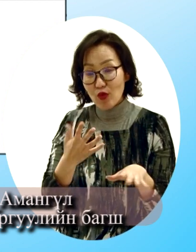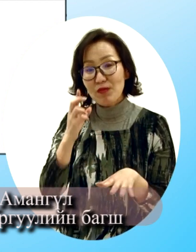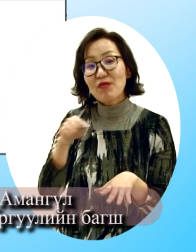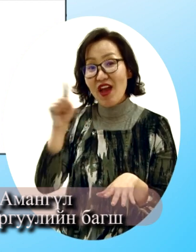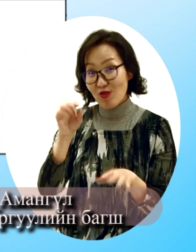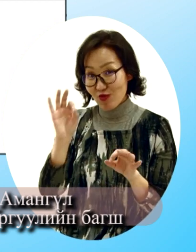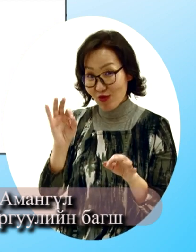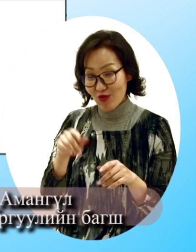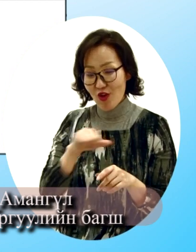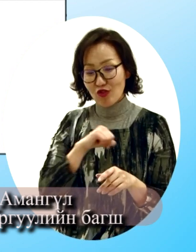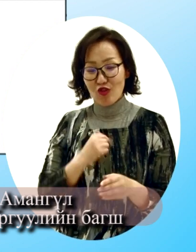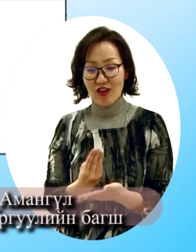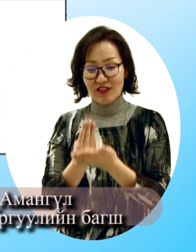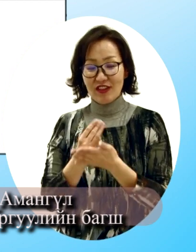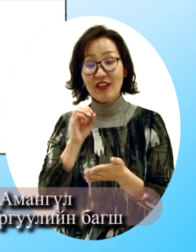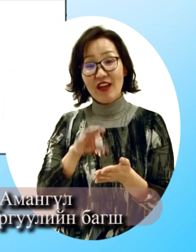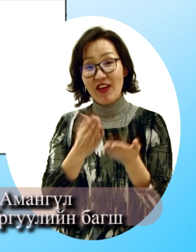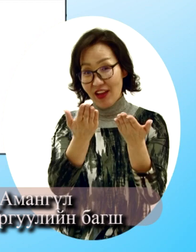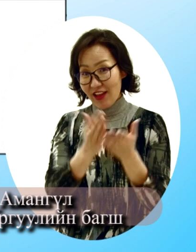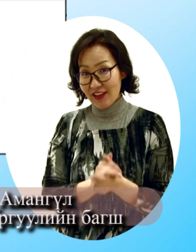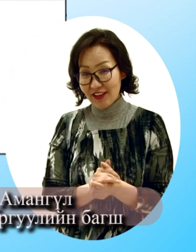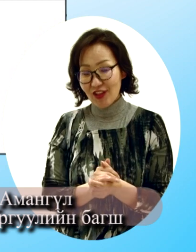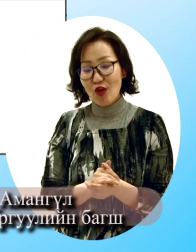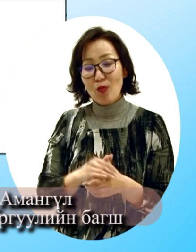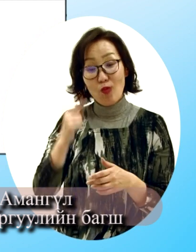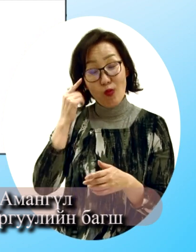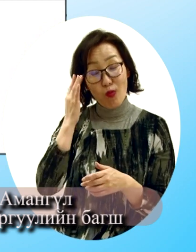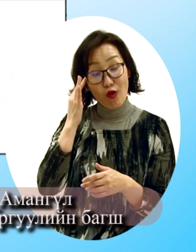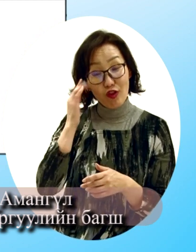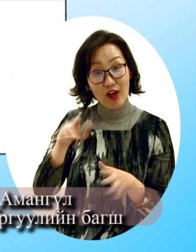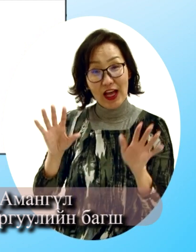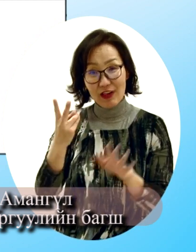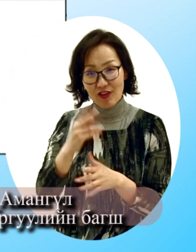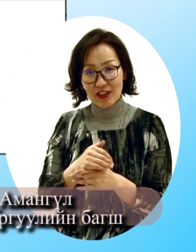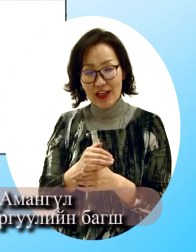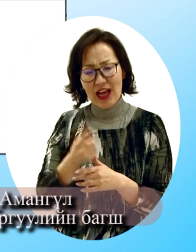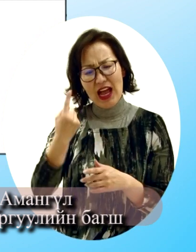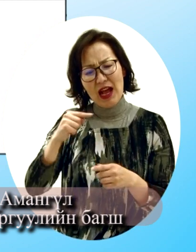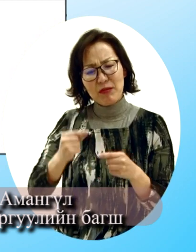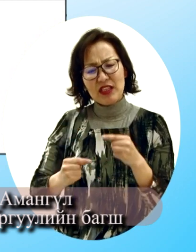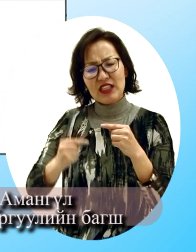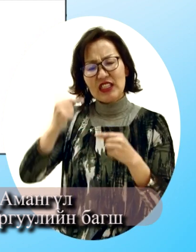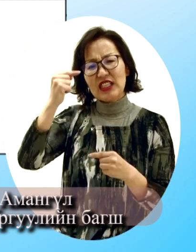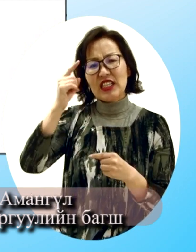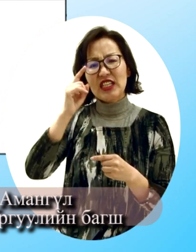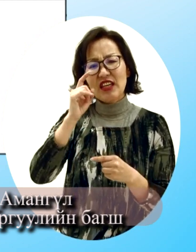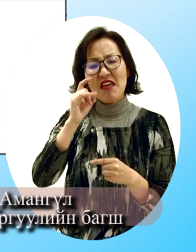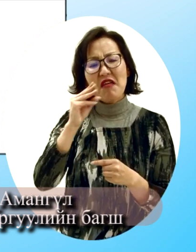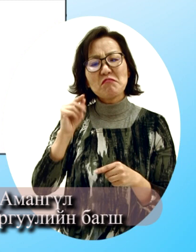Тоғыз сағат яғни бұл нұсқасы дұрыс екен. Өздеріңді бағалап жұлдызшамен сыйлай отырыңдар.